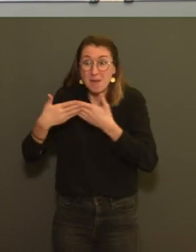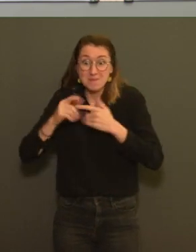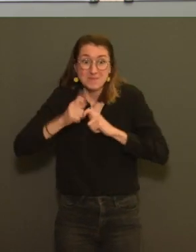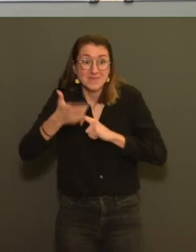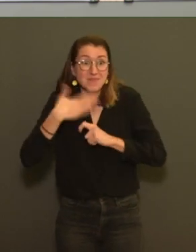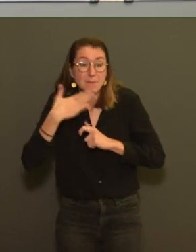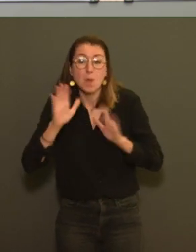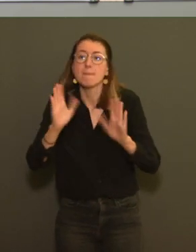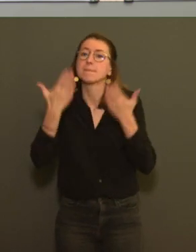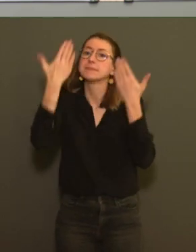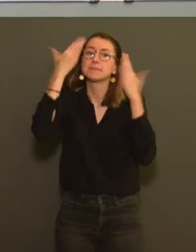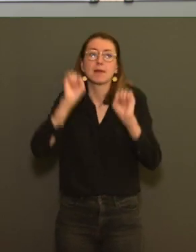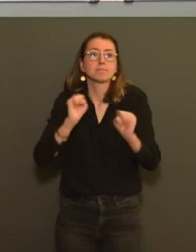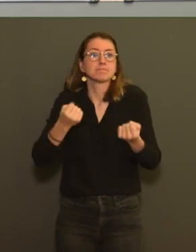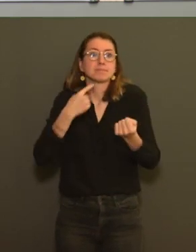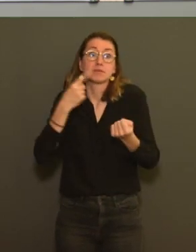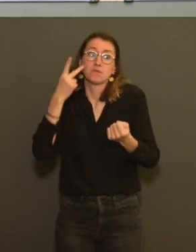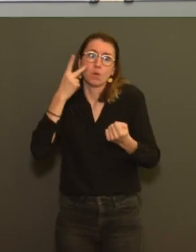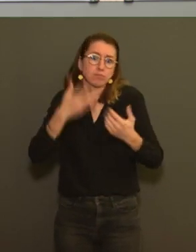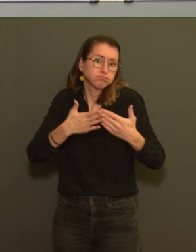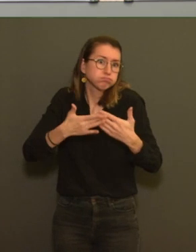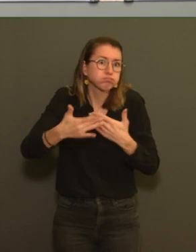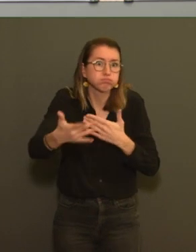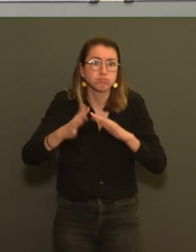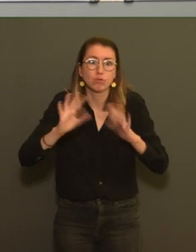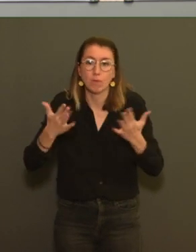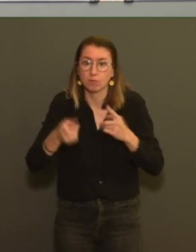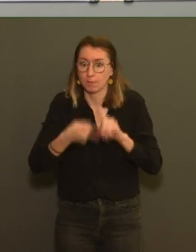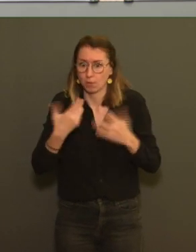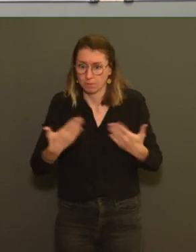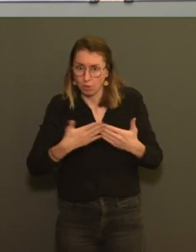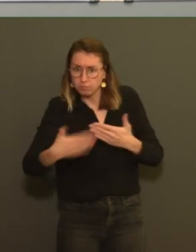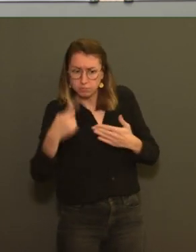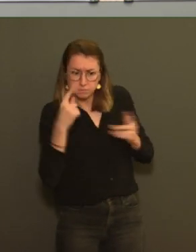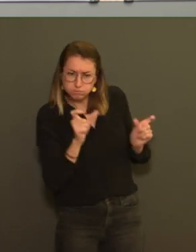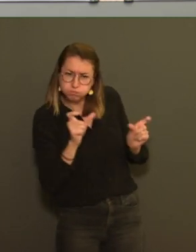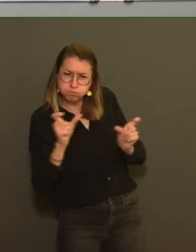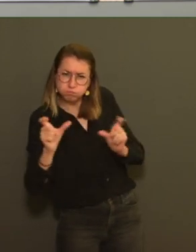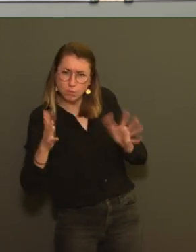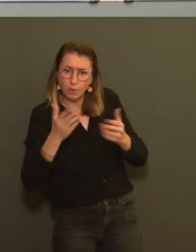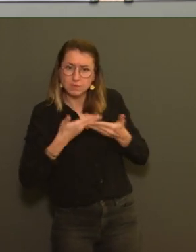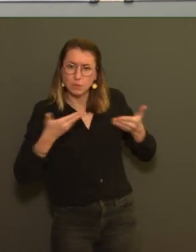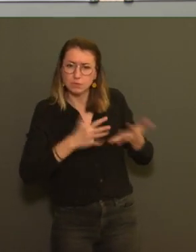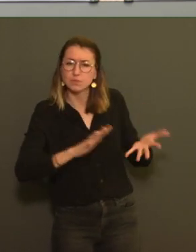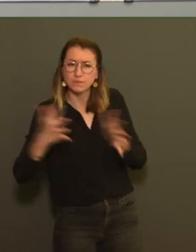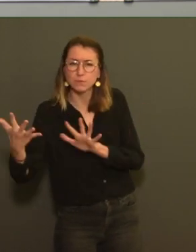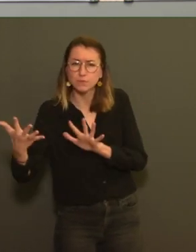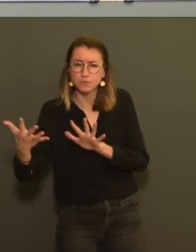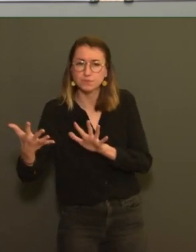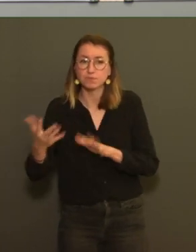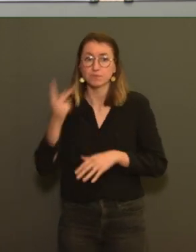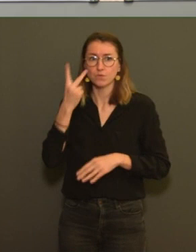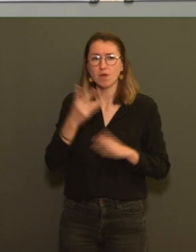montrer. Comme vous le voyez sur la carte, la province qui actuellement a l'augmentation la plus importante est celle de